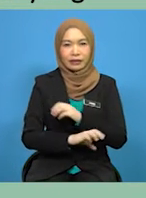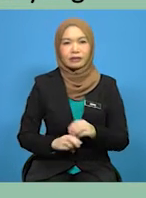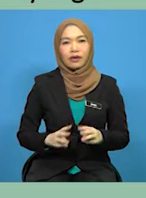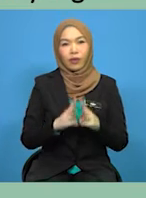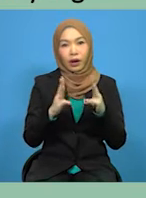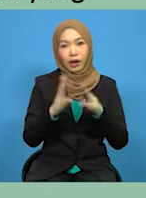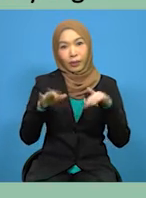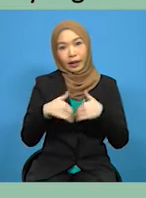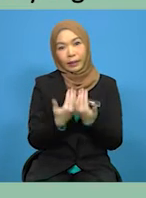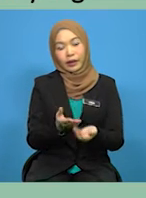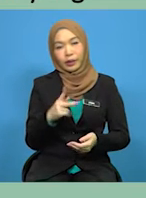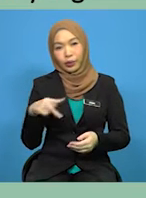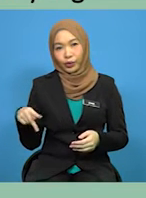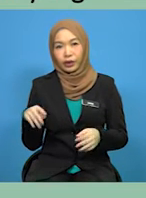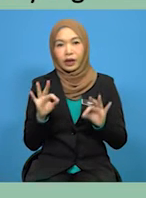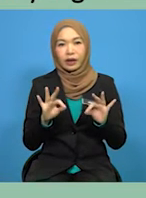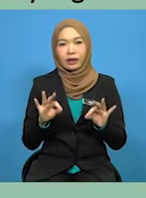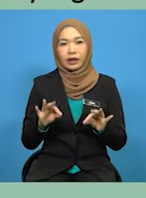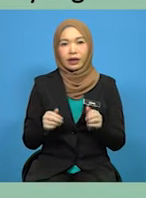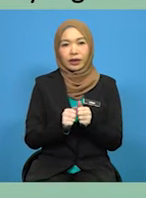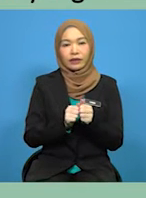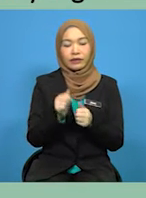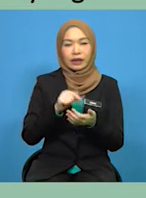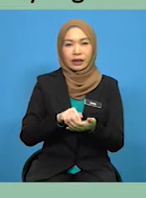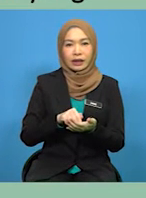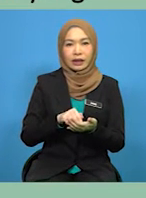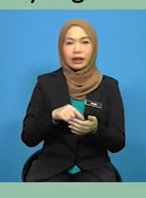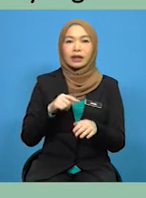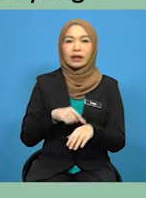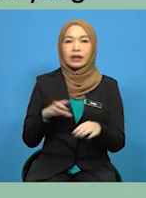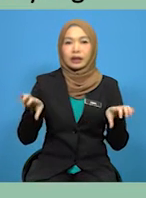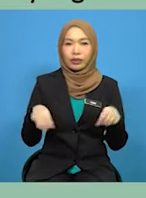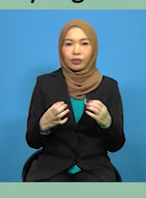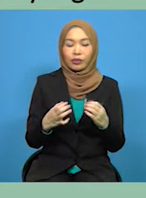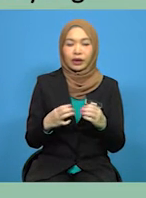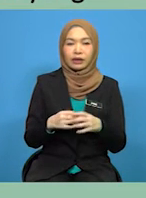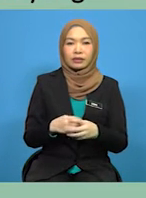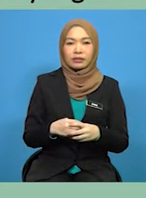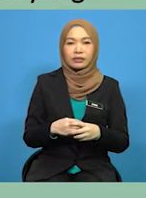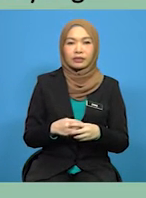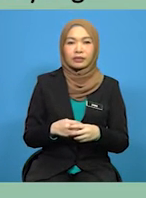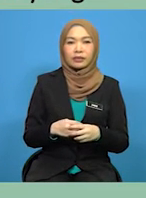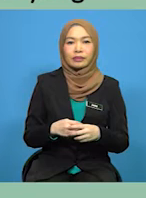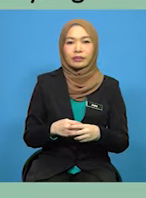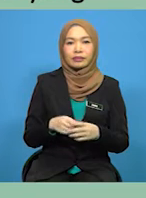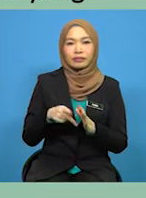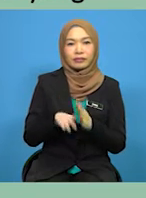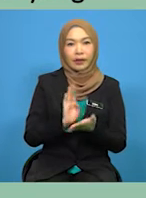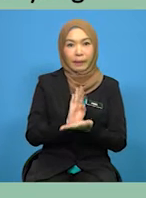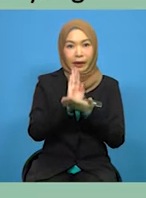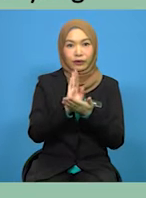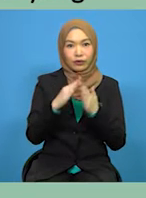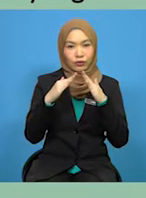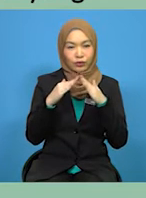Walau bagaimanapun, jika aktiviti ini dilakukan oleh pembantu rumah